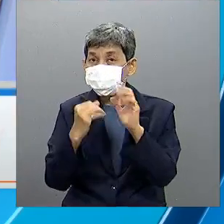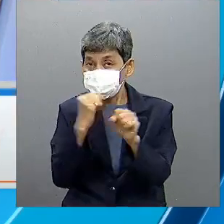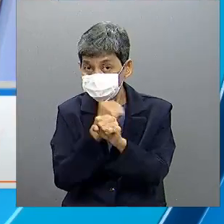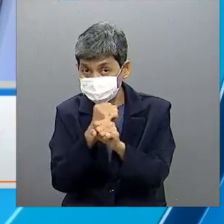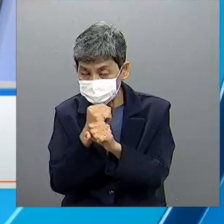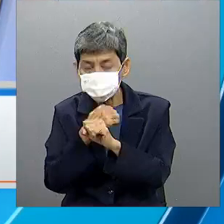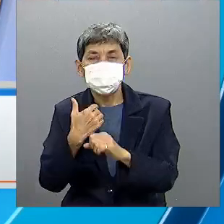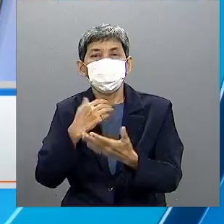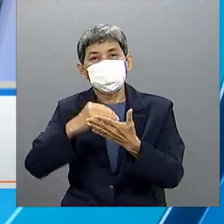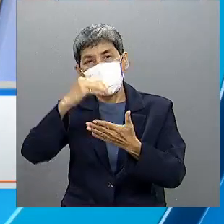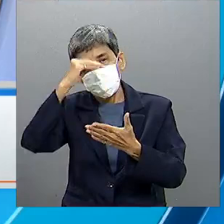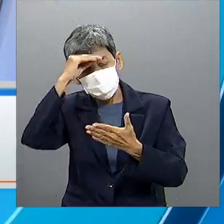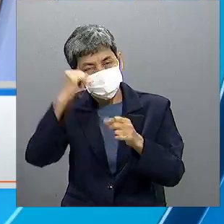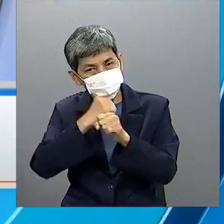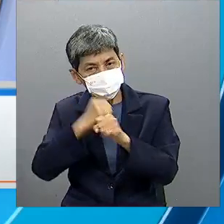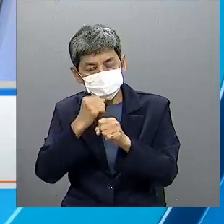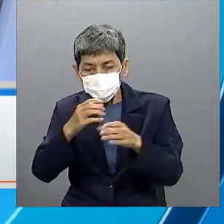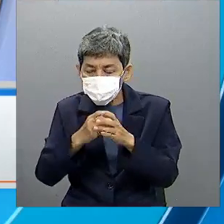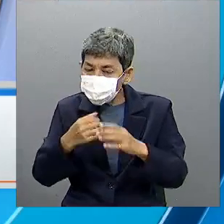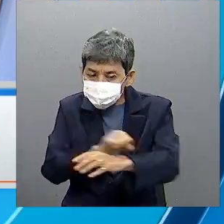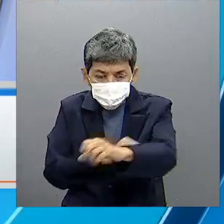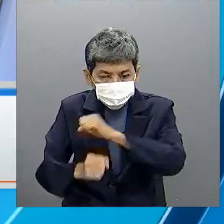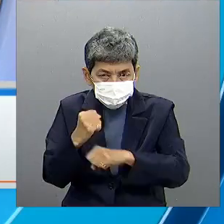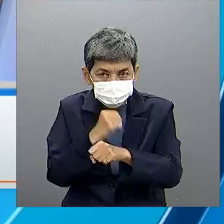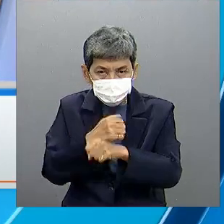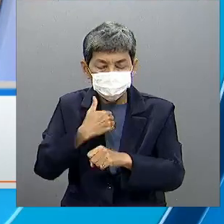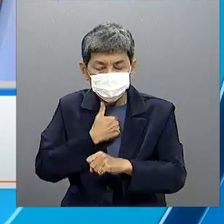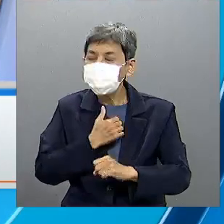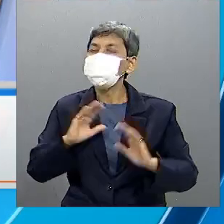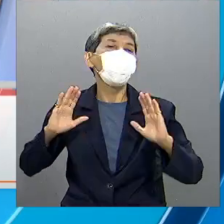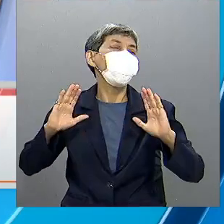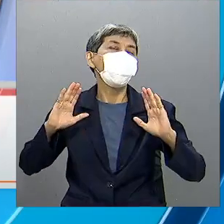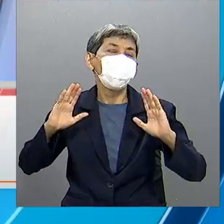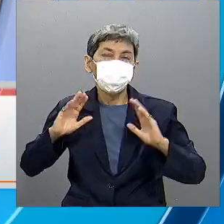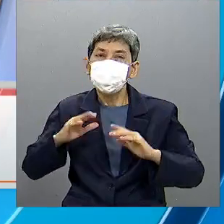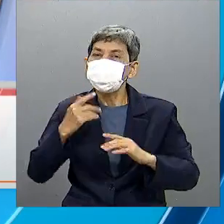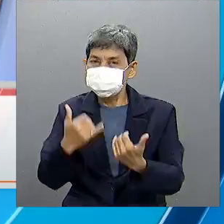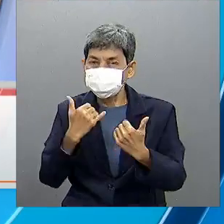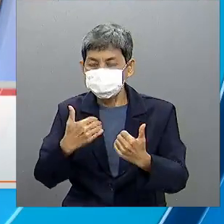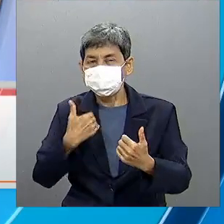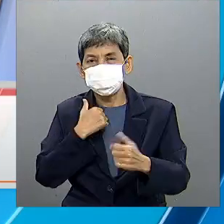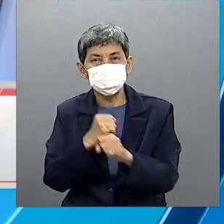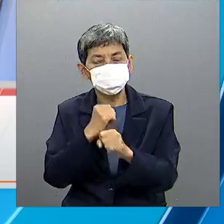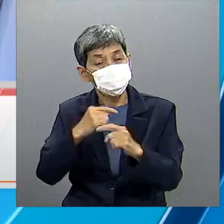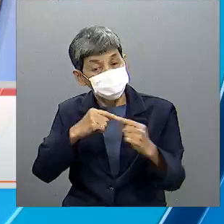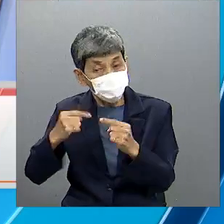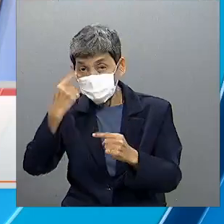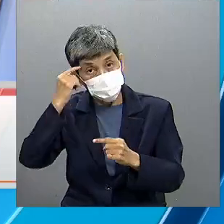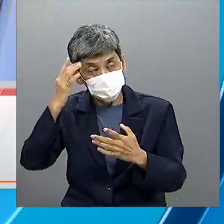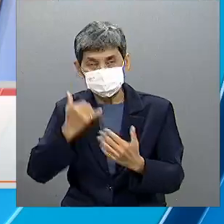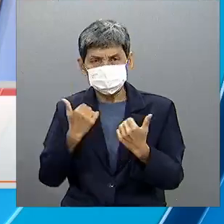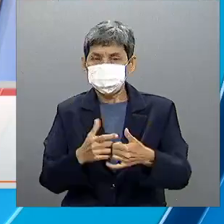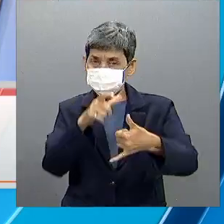จจะทำกิจกรรมเวิร์กช็อปสักคลาส2คลาสแล้วทุกอย่างก็จบลงไปที่เหลือแล้วแต่ว่าเขาจะไปใช้ต่อหรือเปล่าแต่ลักษณะของคุณปูคือเ